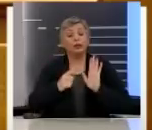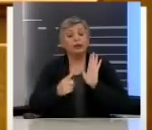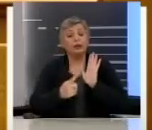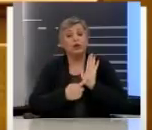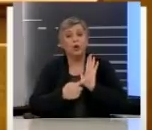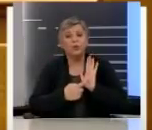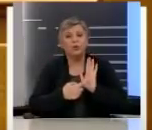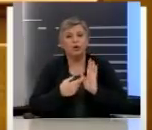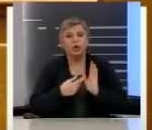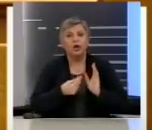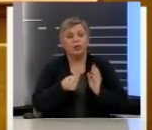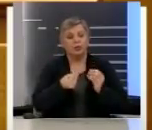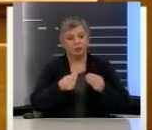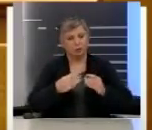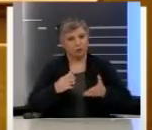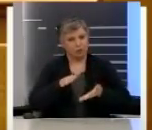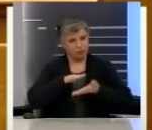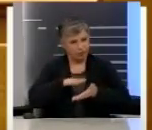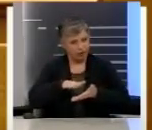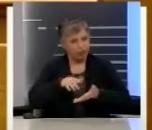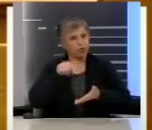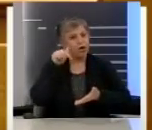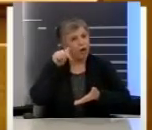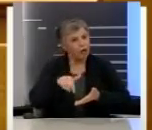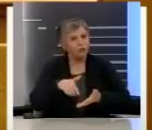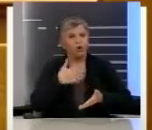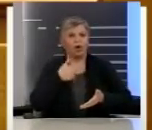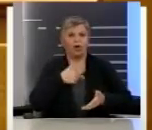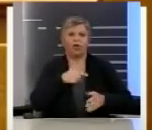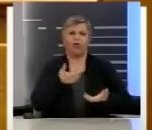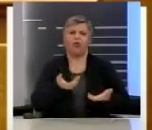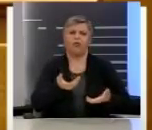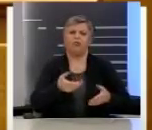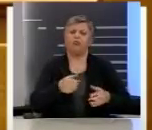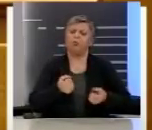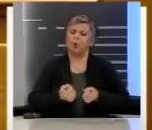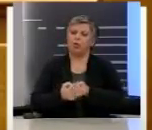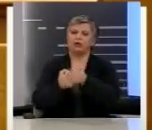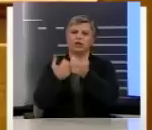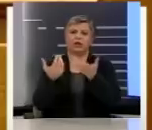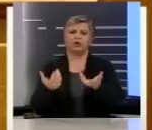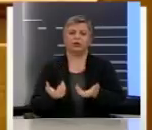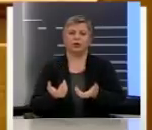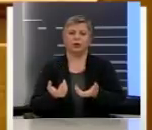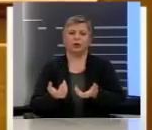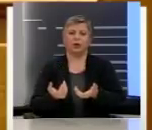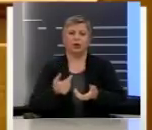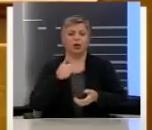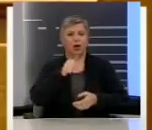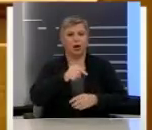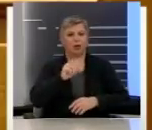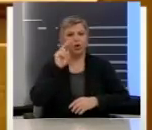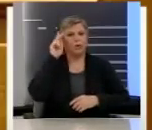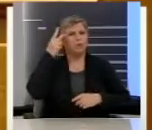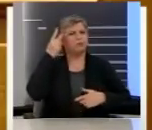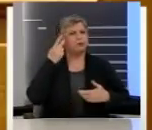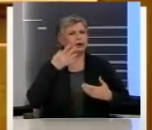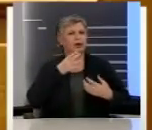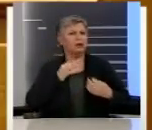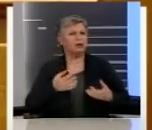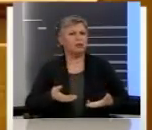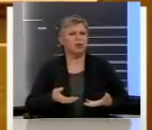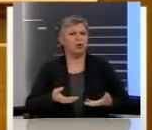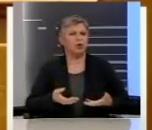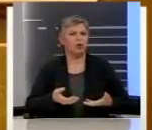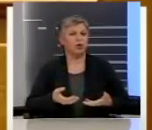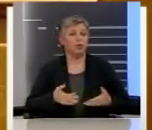κυβέρνησης. Τι έγινε ξαφνικά και άλλαξε γνώμη ο κ. Μητσοτάκης? Μήπως δεν